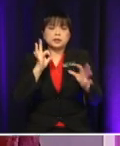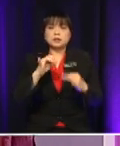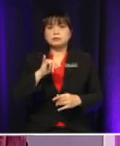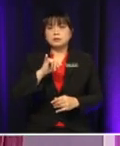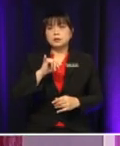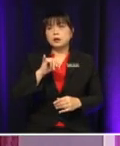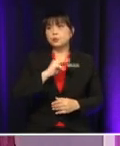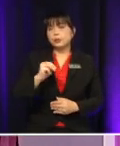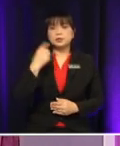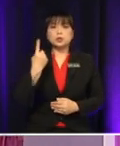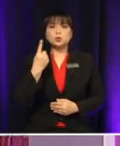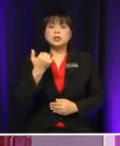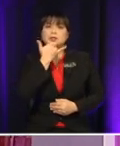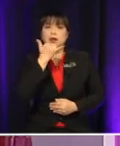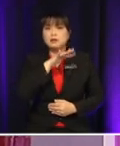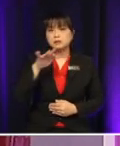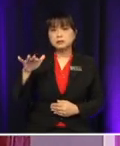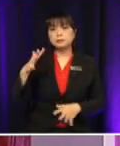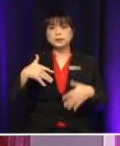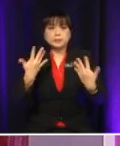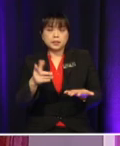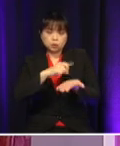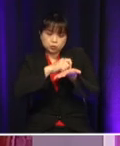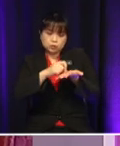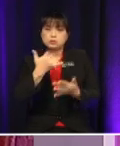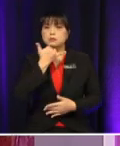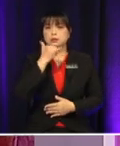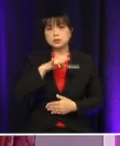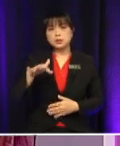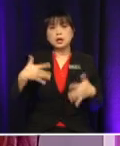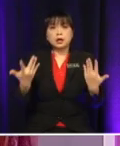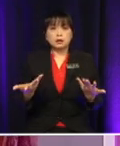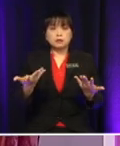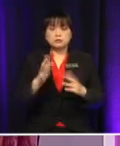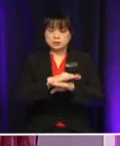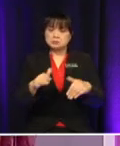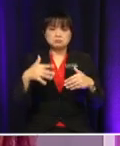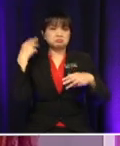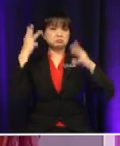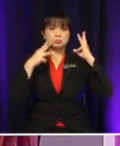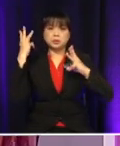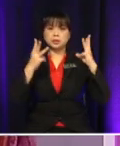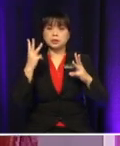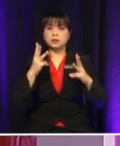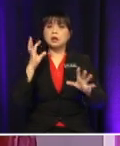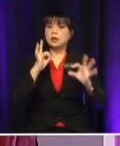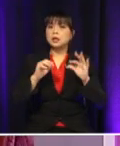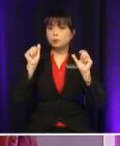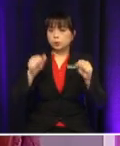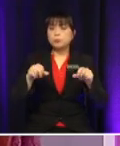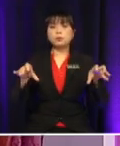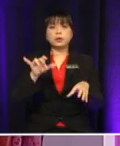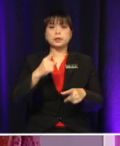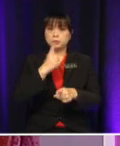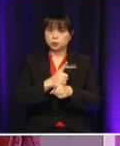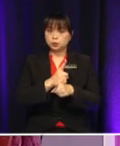kita selalu juga kan kehidupan manusia akan membuat salah juga jangan bimbang Kalau boleh Buatlah yang betul tapi kalau